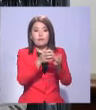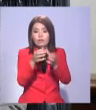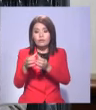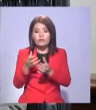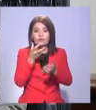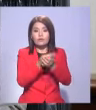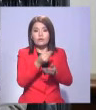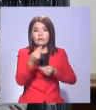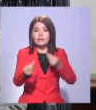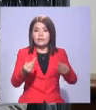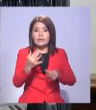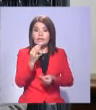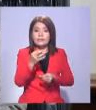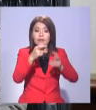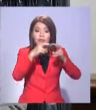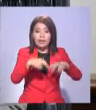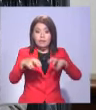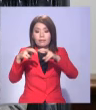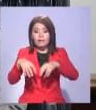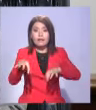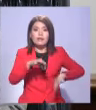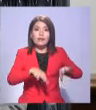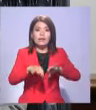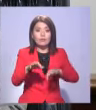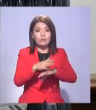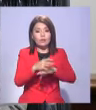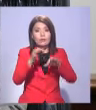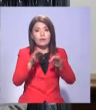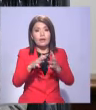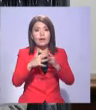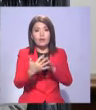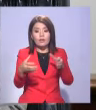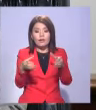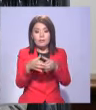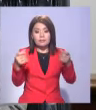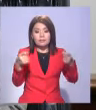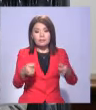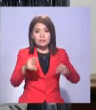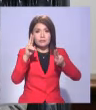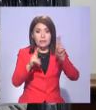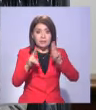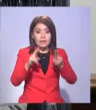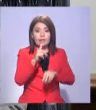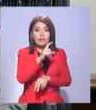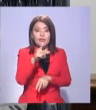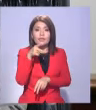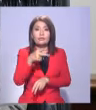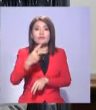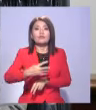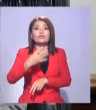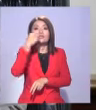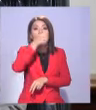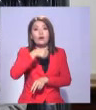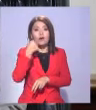Егер сіздер скрининг жүргізіп, проекттерді айқындап, ауыл аманаты жобасының шарттарына сай келеді десеңіздер, тұрғындар 2024